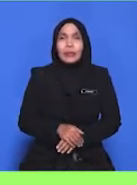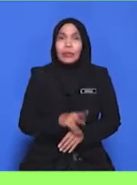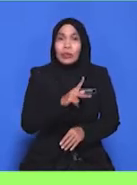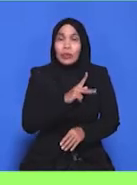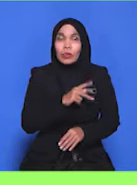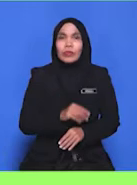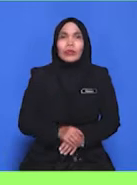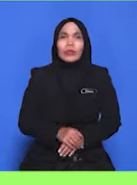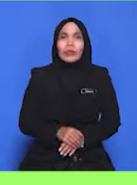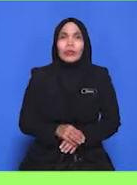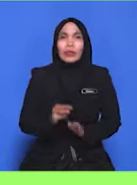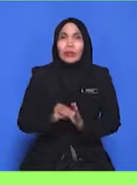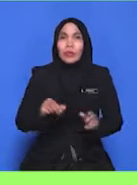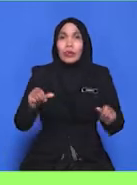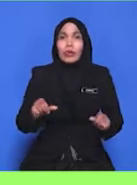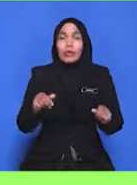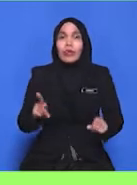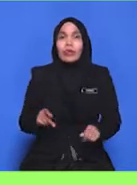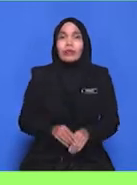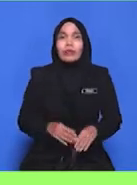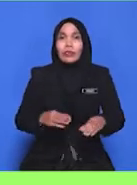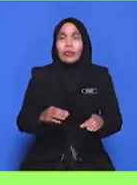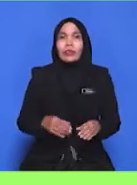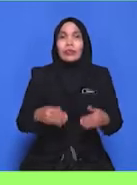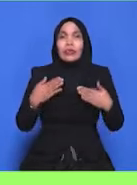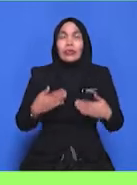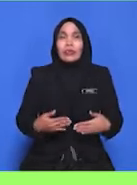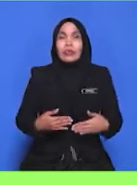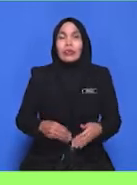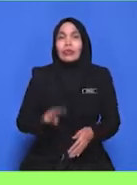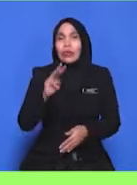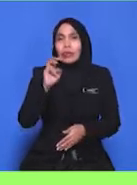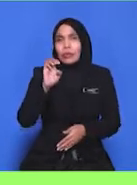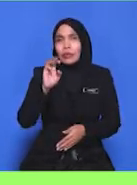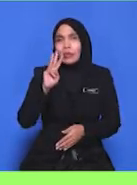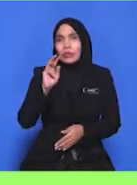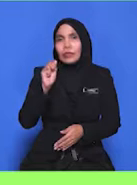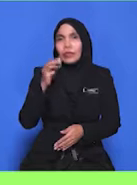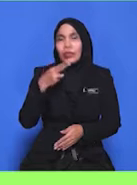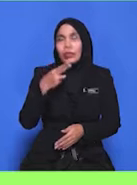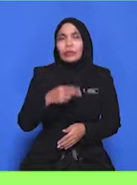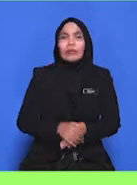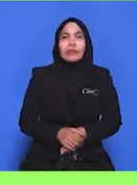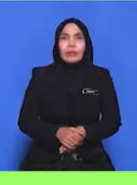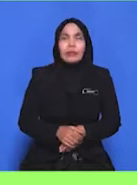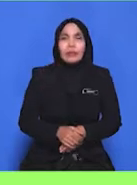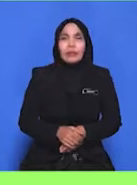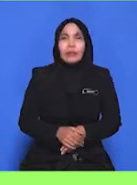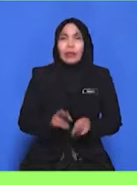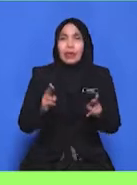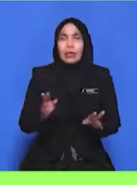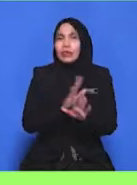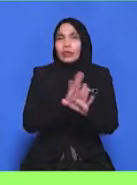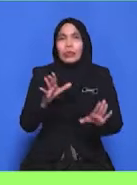cara hidup mewah dan boros dalam perbelanjaan hingga menimbulkan rasa tidak puas hati